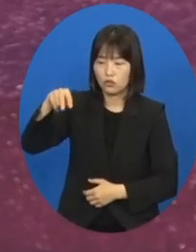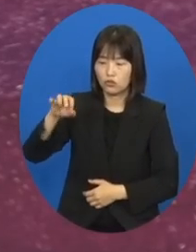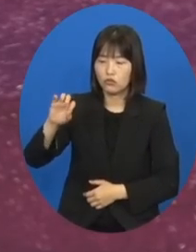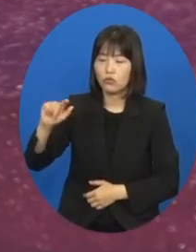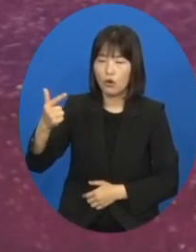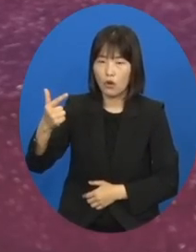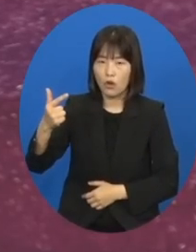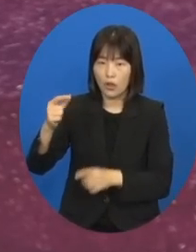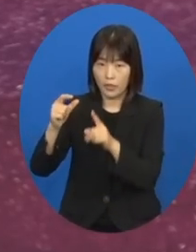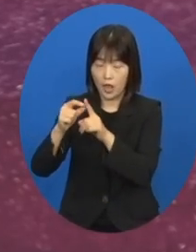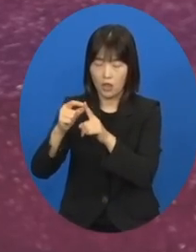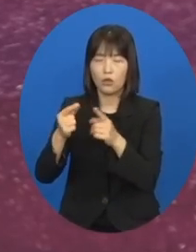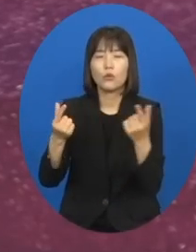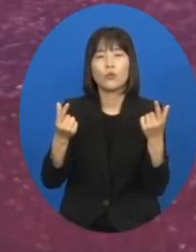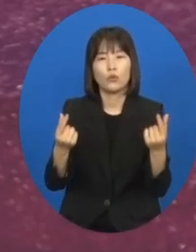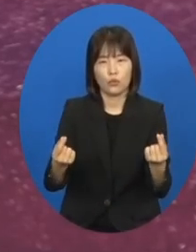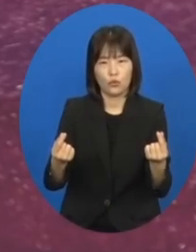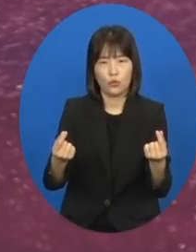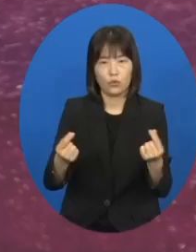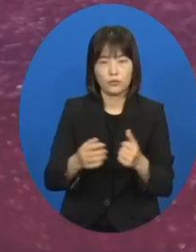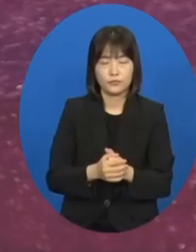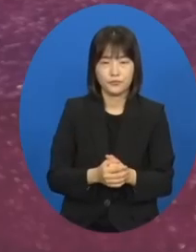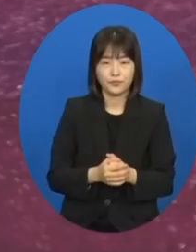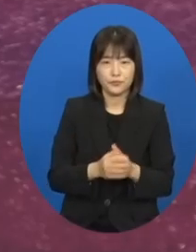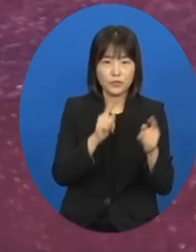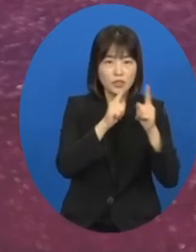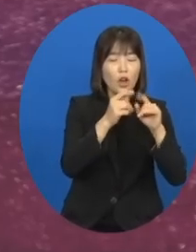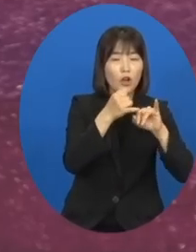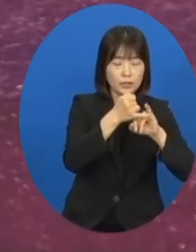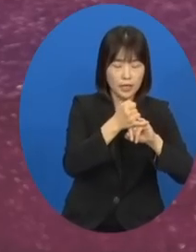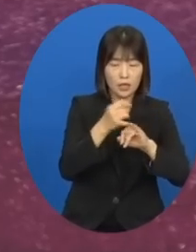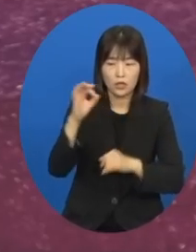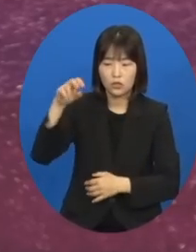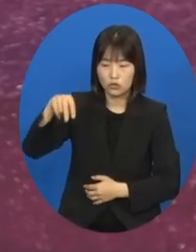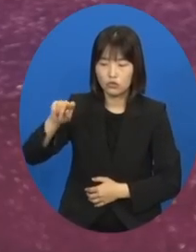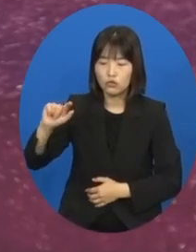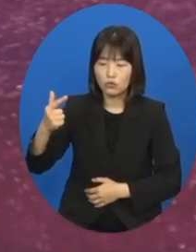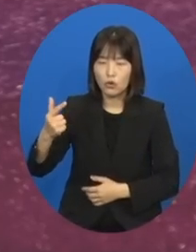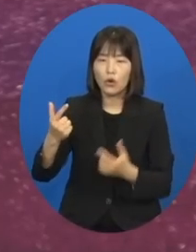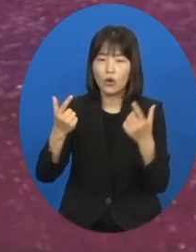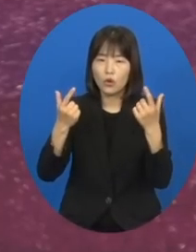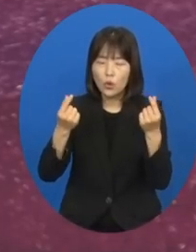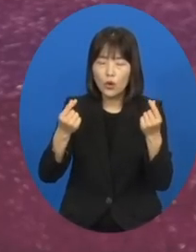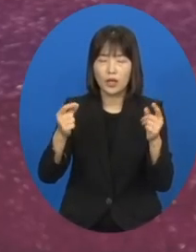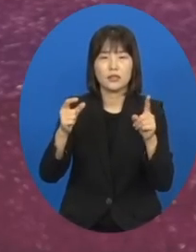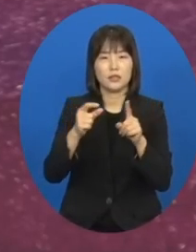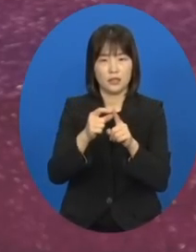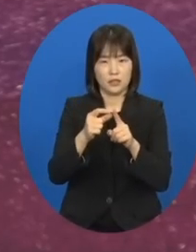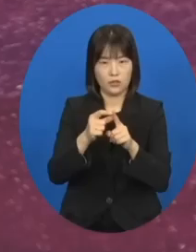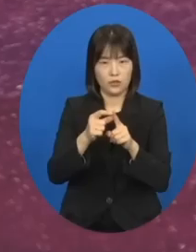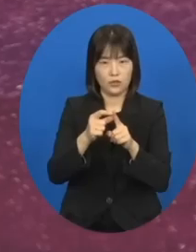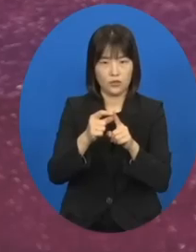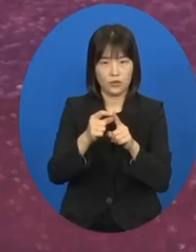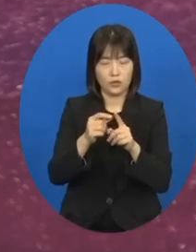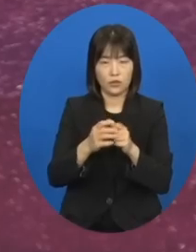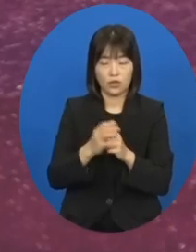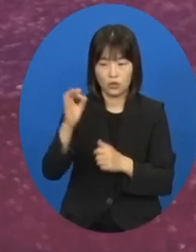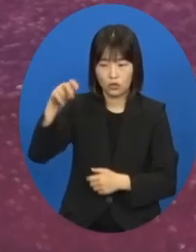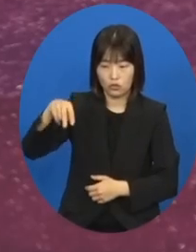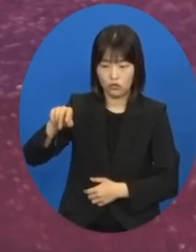단어입니다 언약과 유언이 똑같은 단어예요 여러분 유언이 효력을 발생하려면 어떻게 되죠